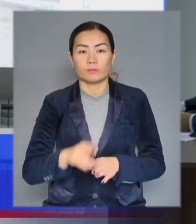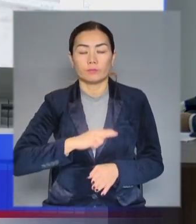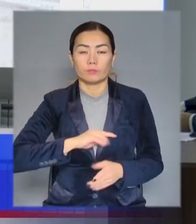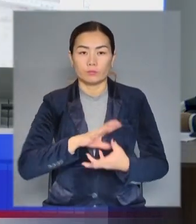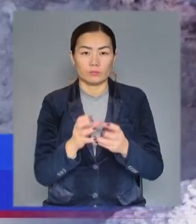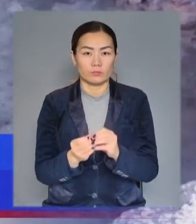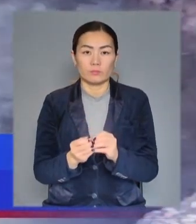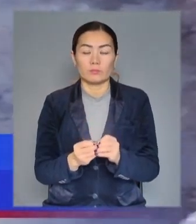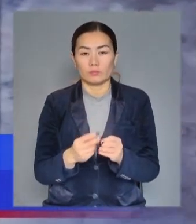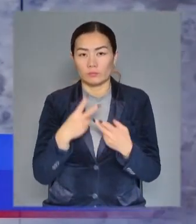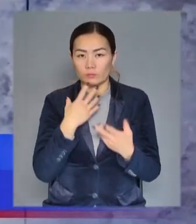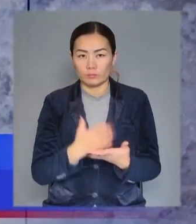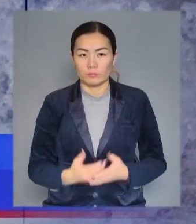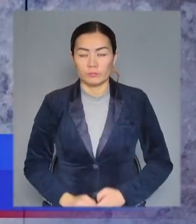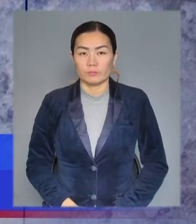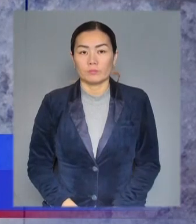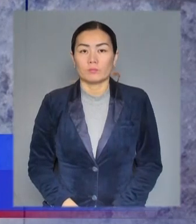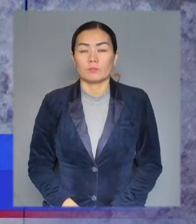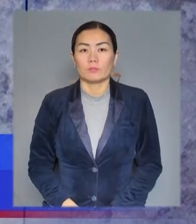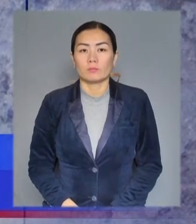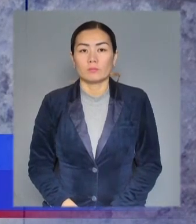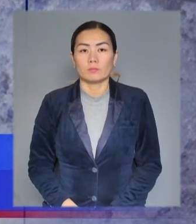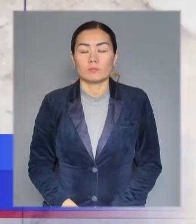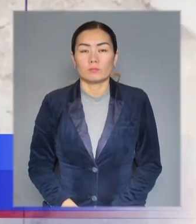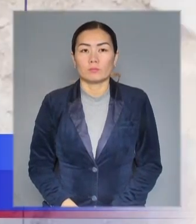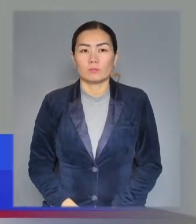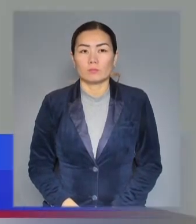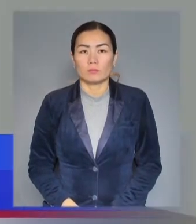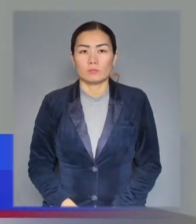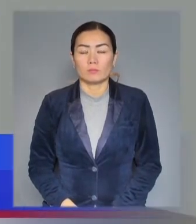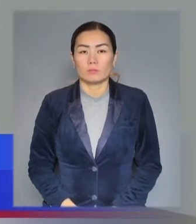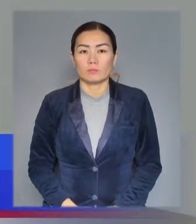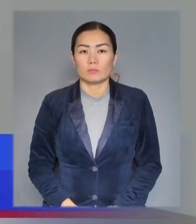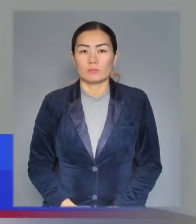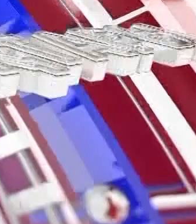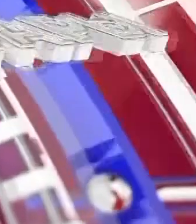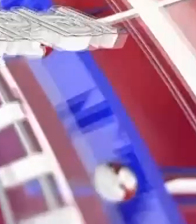жұмыстарына шолу жасады. Нұрлыбек Бағыт, Қазбек Айтқалиев, Алмат Мұрат, Махамбет ауданы.